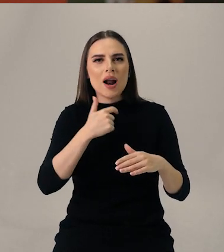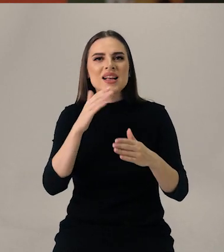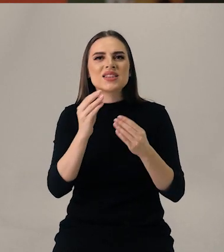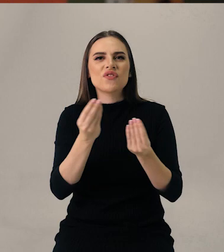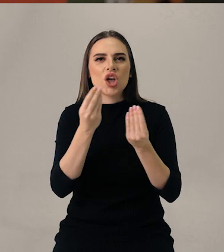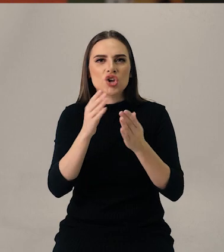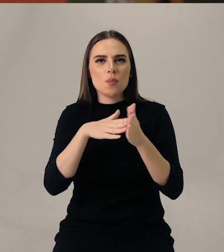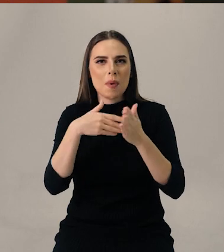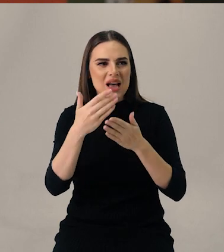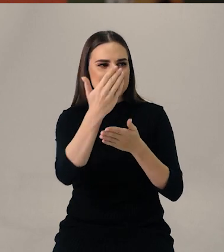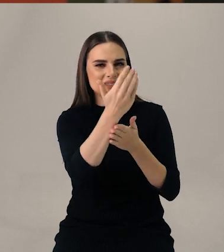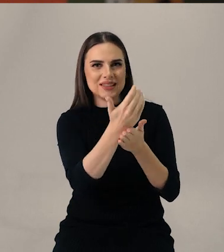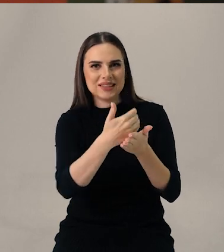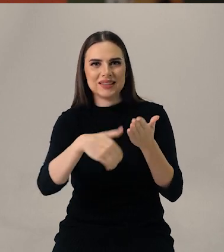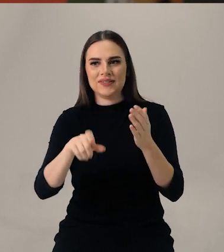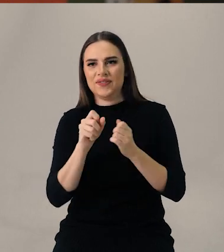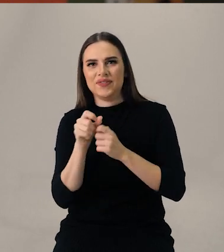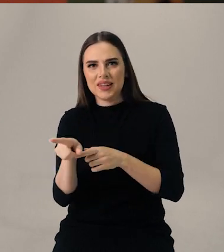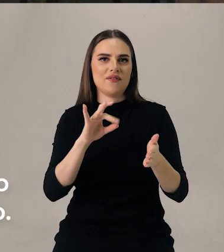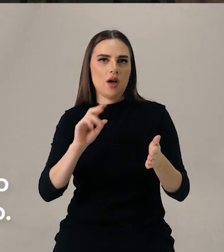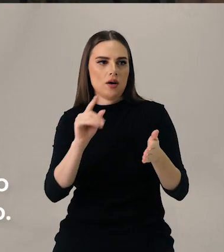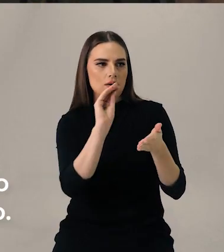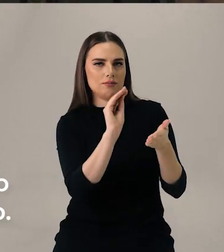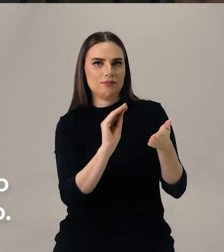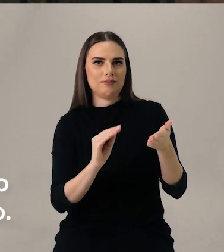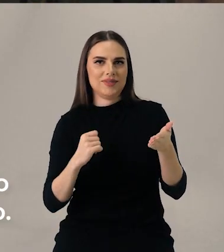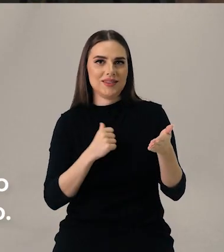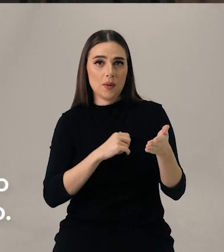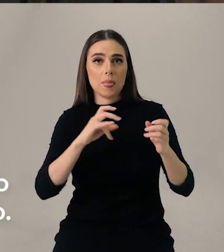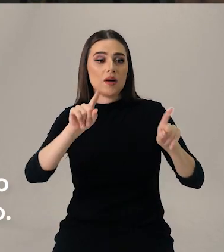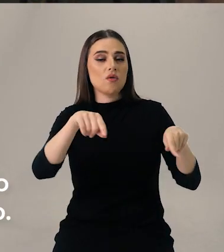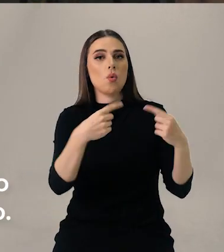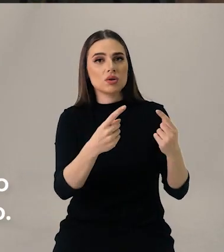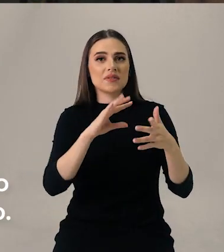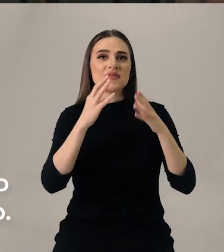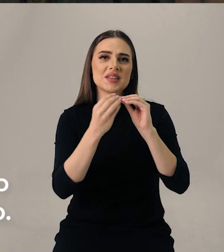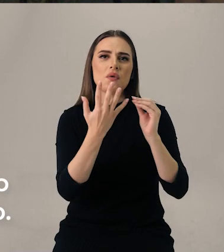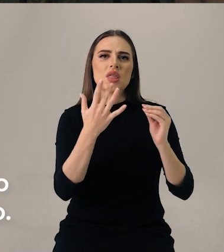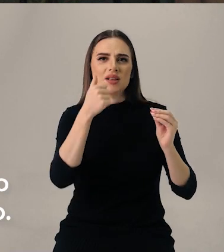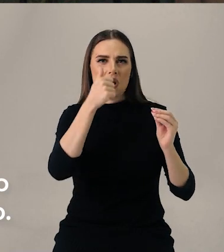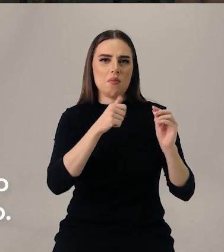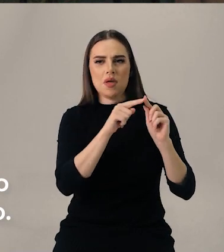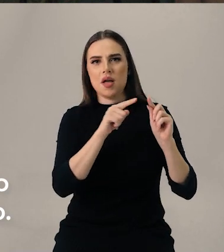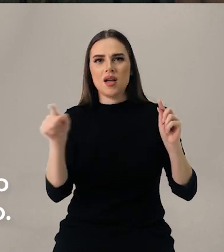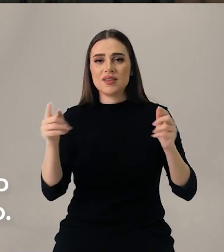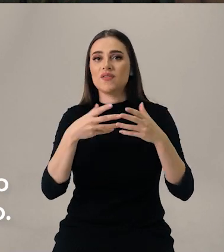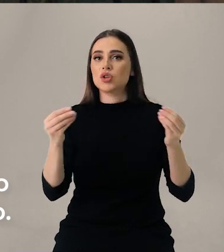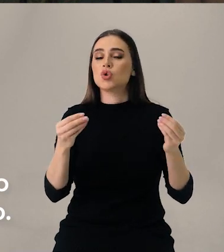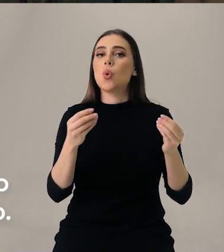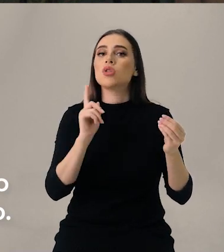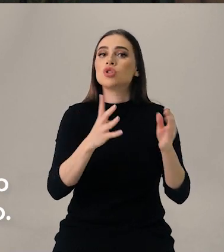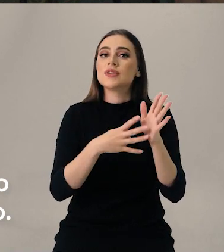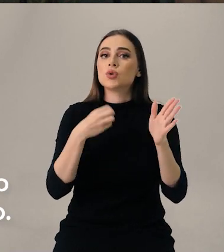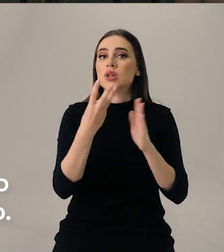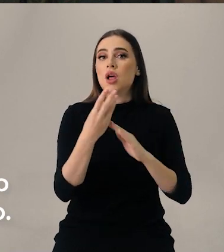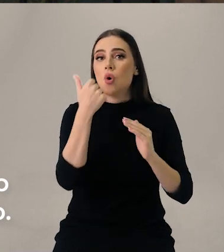масло Репина и продолжил работу уже акварелью. На восстановление картины ушло всего несколько месяцев, и весной 1913-го